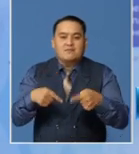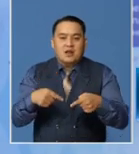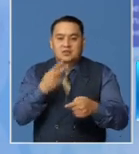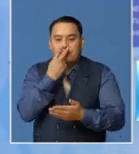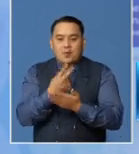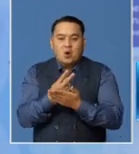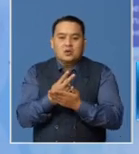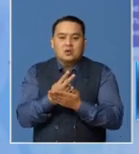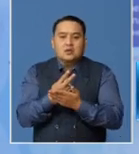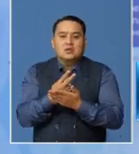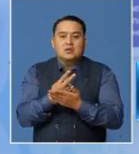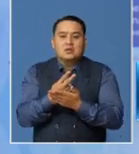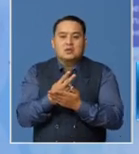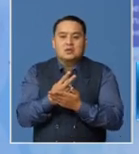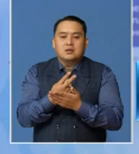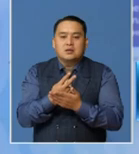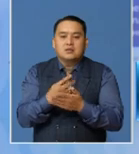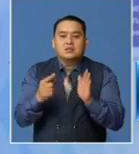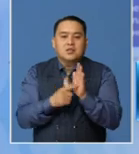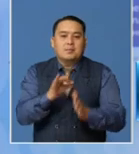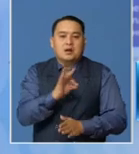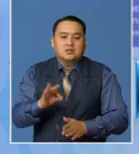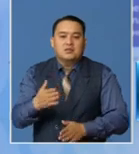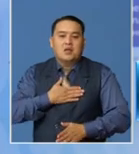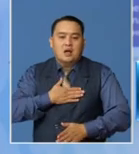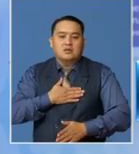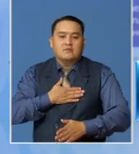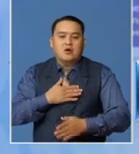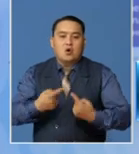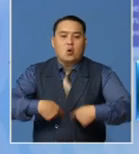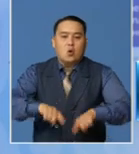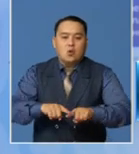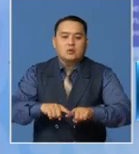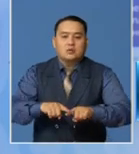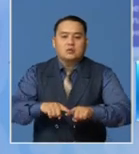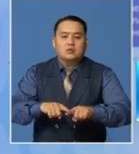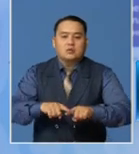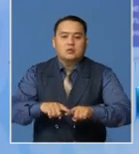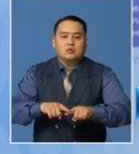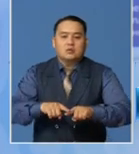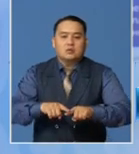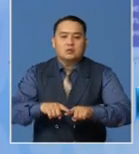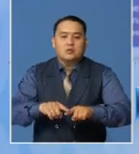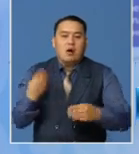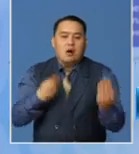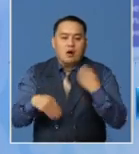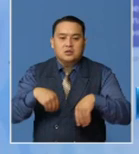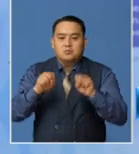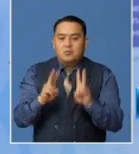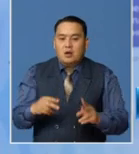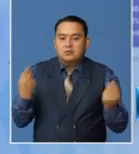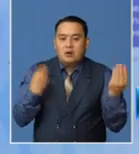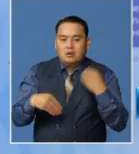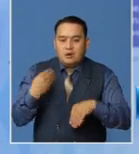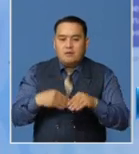повышаем за плату на 7 процентов но помимо этого мы естественно кормим наших сотрудников мы их возим подеваем да ему спецодежды